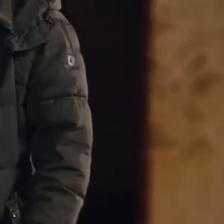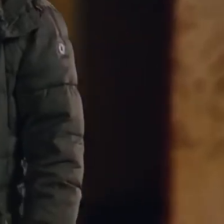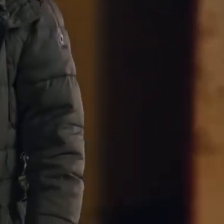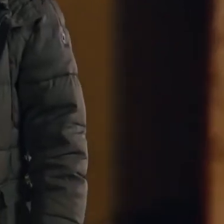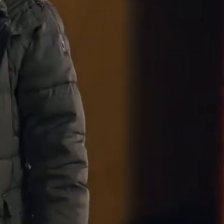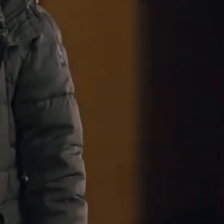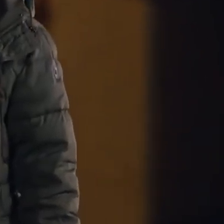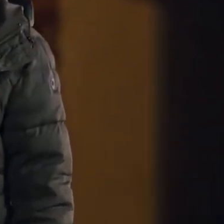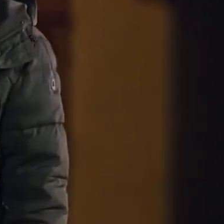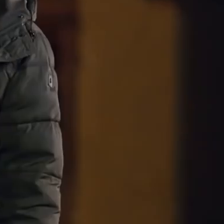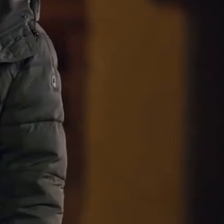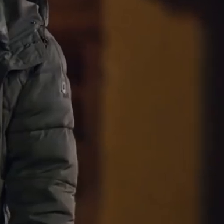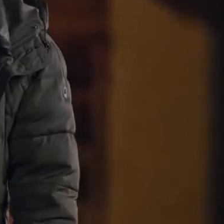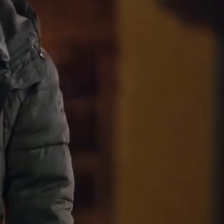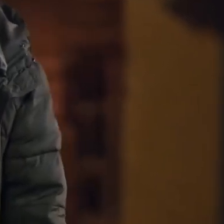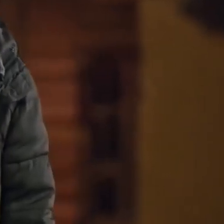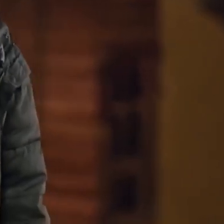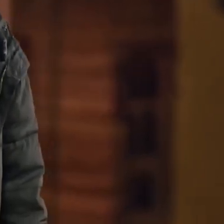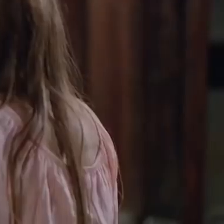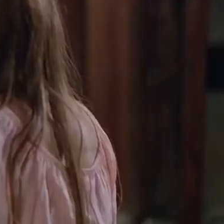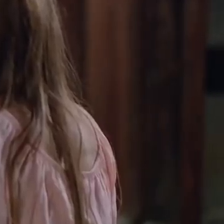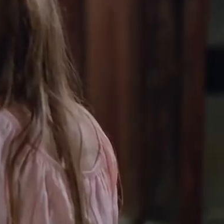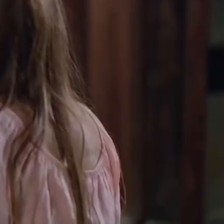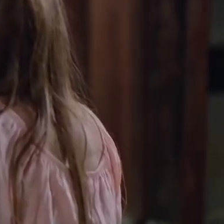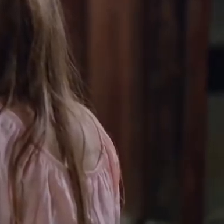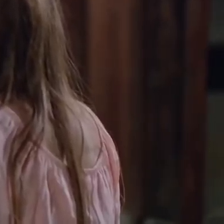siliyor. İbrahim geldi, öfkeyle bakıyor.